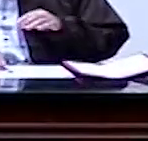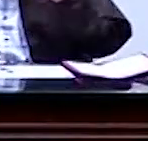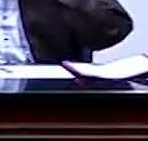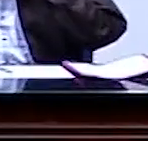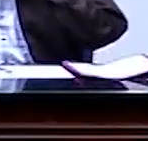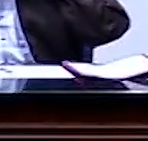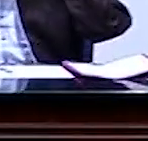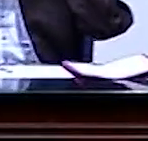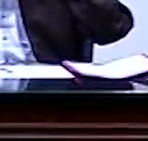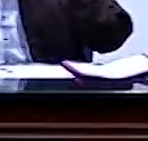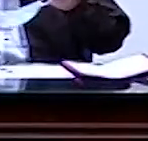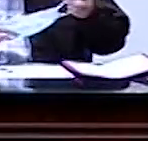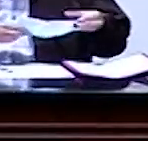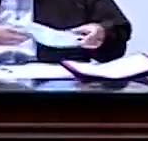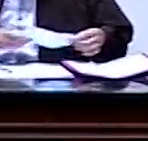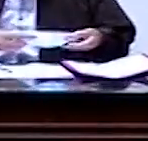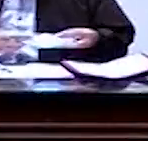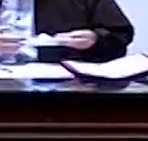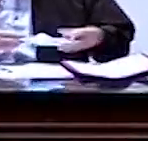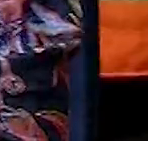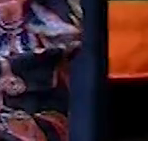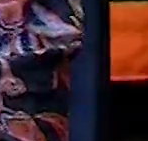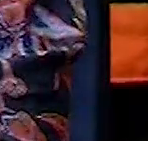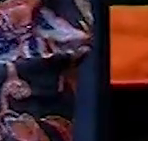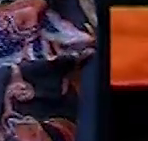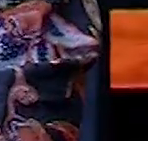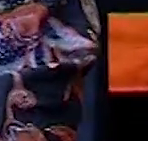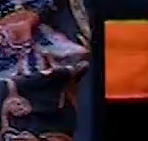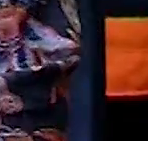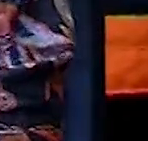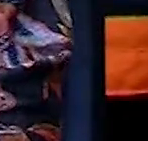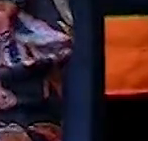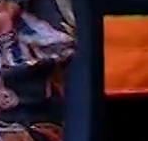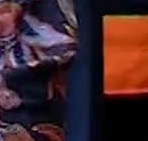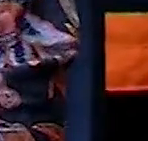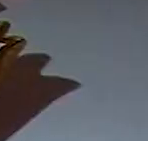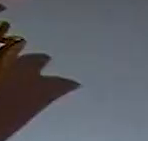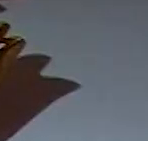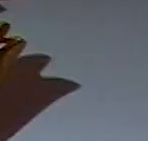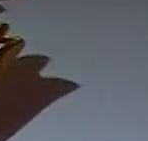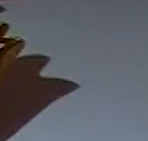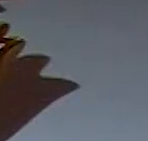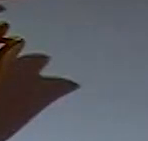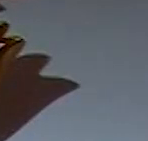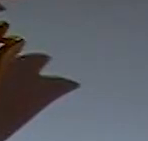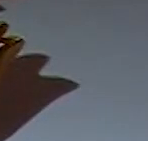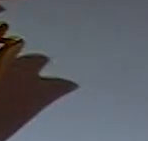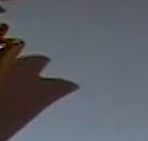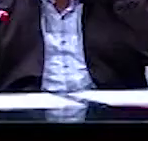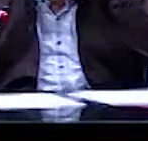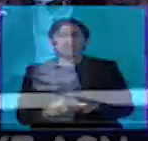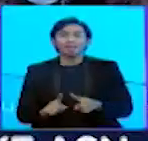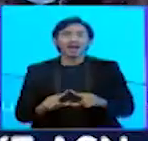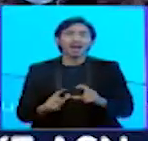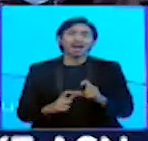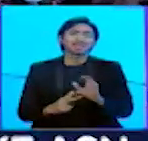Bahuri menyatakan tidak pernah melakukan pemecatan terhadap 75 pegawai KPK yang dinyatakan tidak memenuhi syarat tes